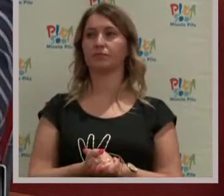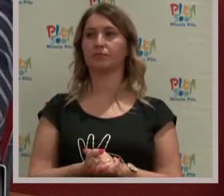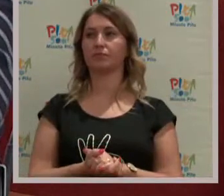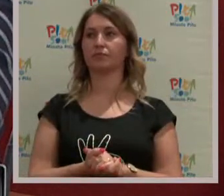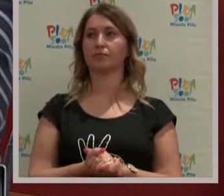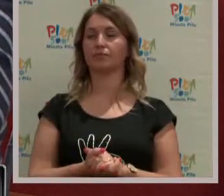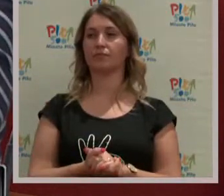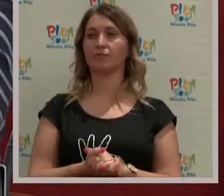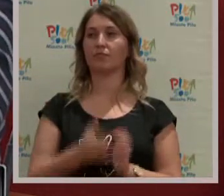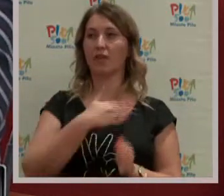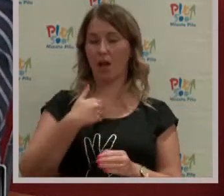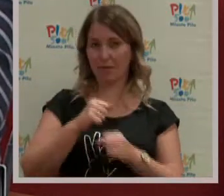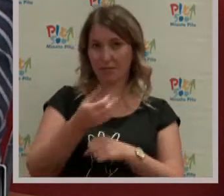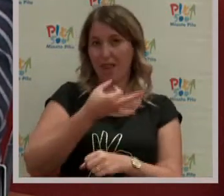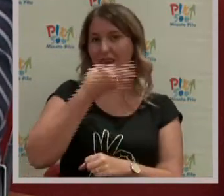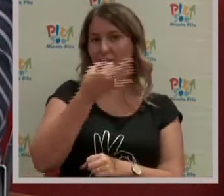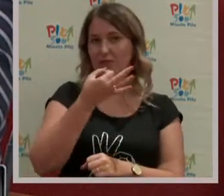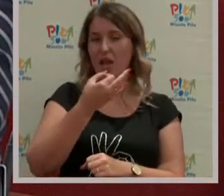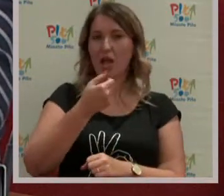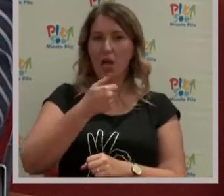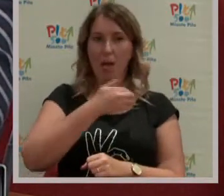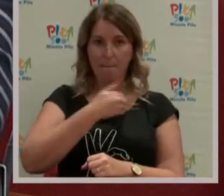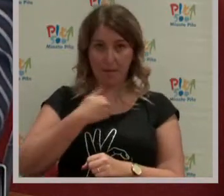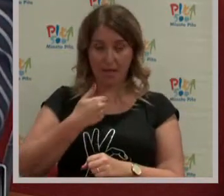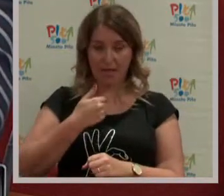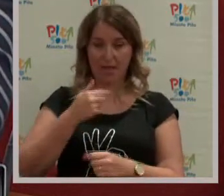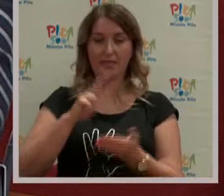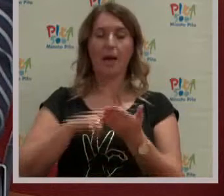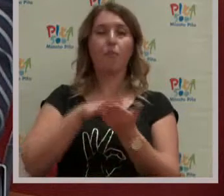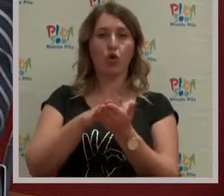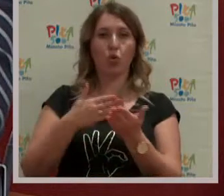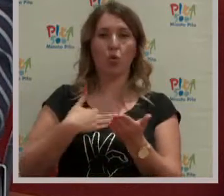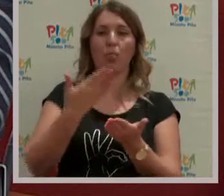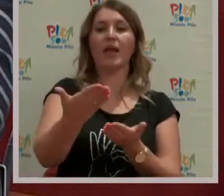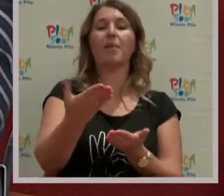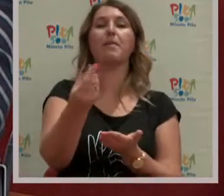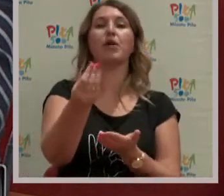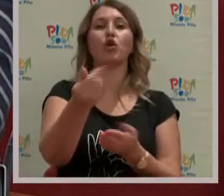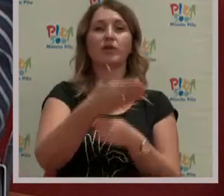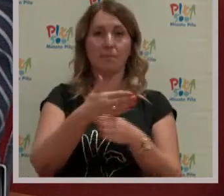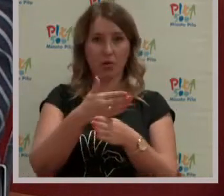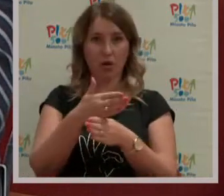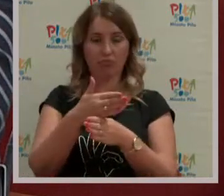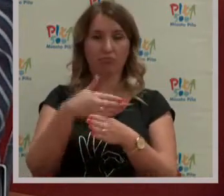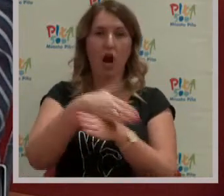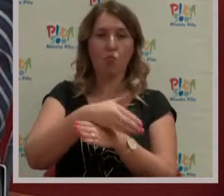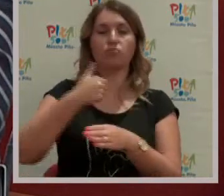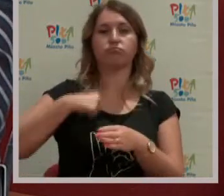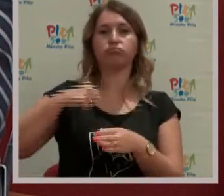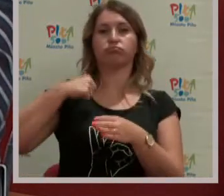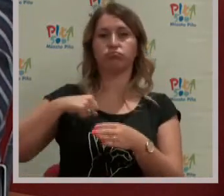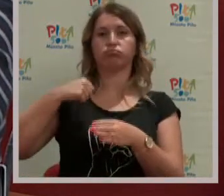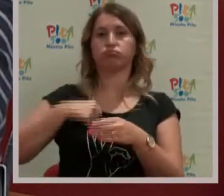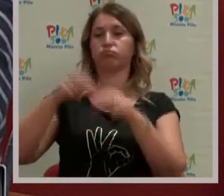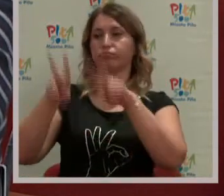innych dlatego że wykładamy nasze pieniądze i dzięki temu mamy ten proces technologiczny i wykonawczy zrealizowany